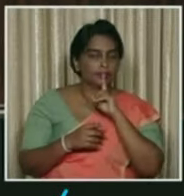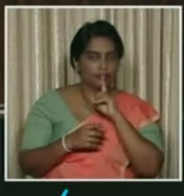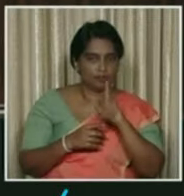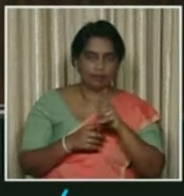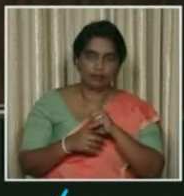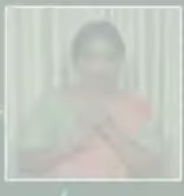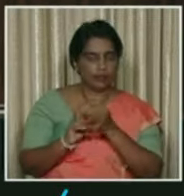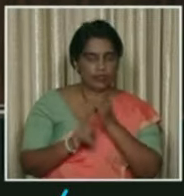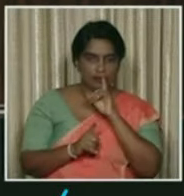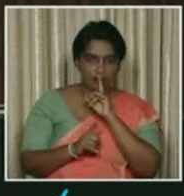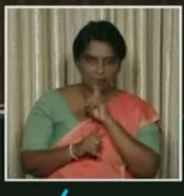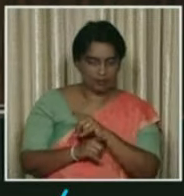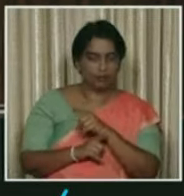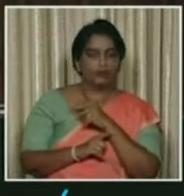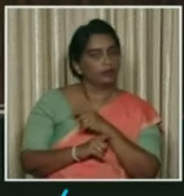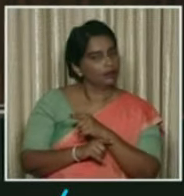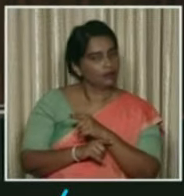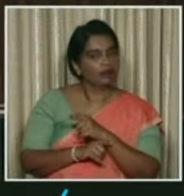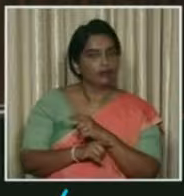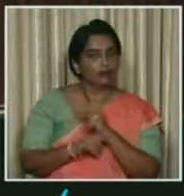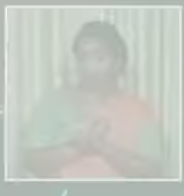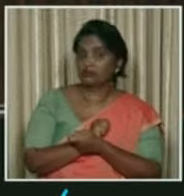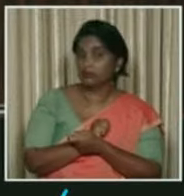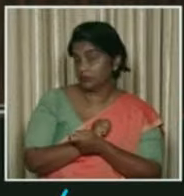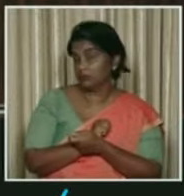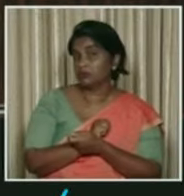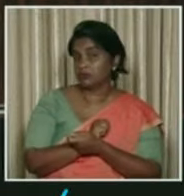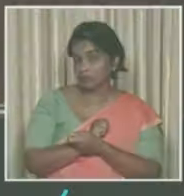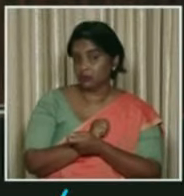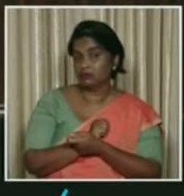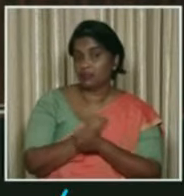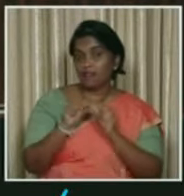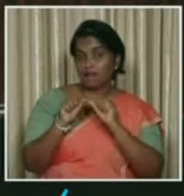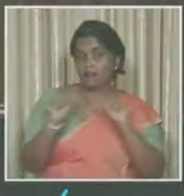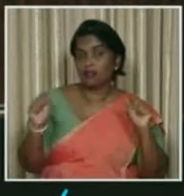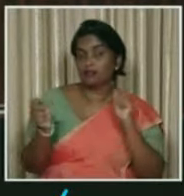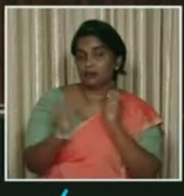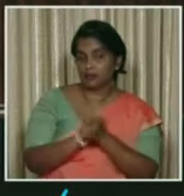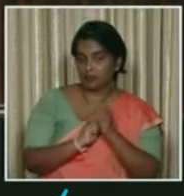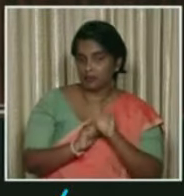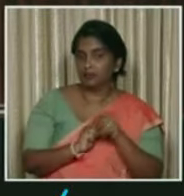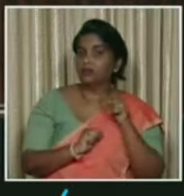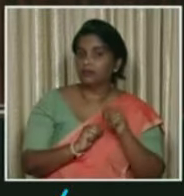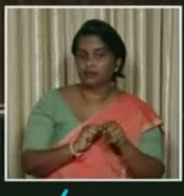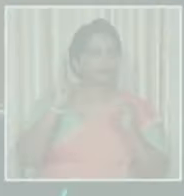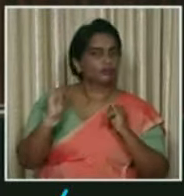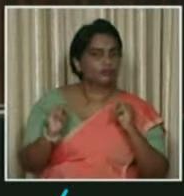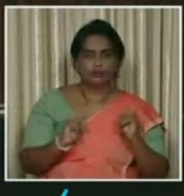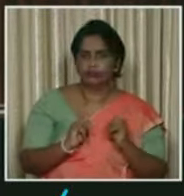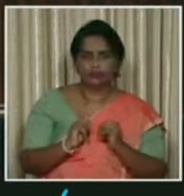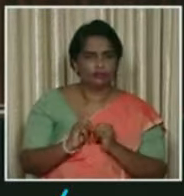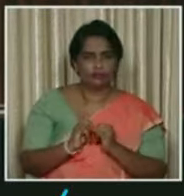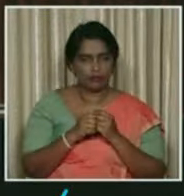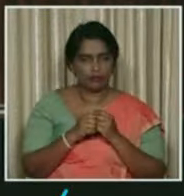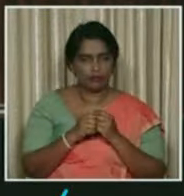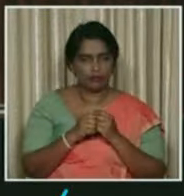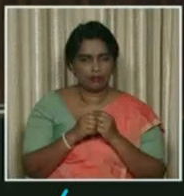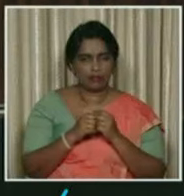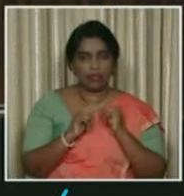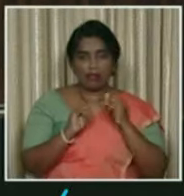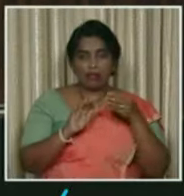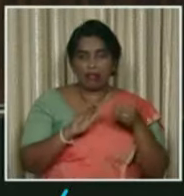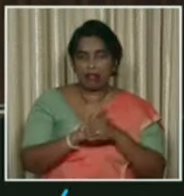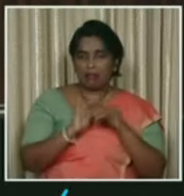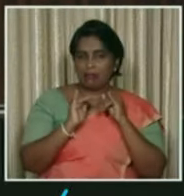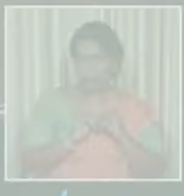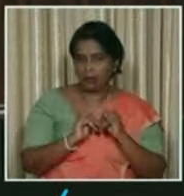යවන්නම් ජනාධිපතිතුමාට. ඒක ඒ තත්ත්වය මොකක්ද වෙලා තියෙන්නේ. එහෙමනම් ඒ වගන්තිය වෙනස් කළ යුතුව තියෙනවා. ඒ හින්දා මේ කාටවත් දොස් කියන්න ඒක යුතු නැහැ. අල්ලසා